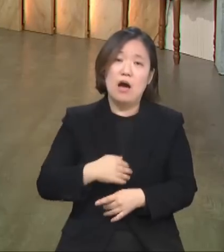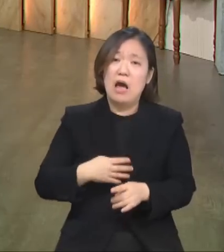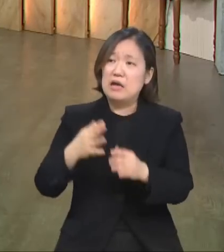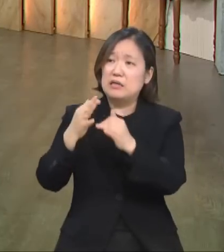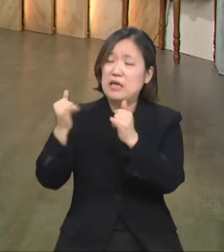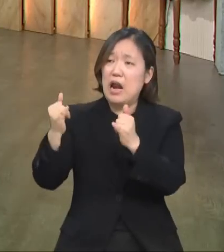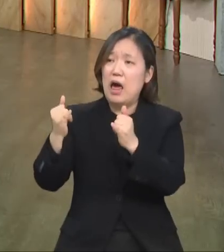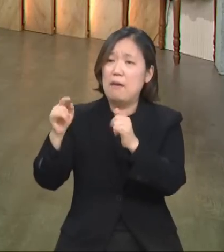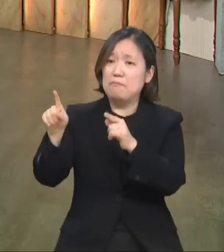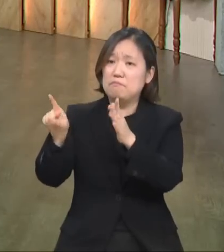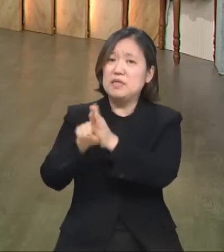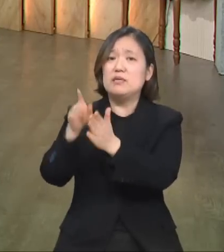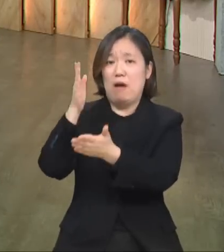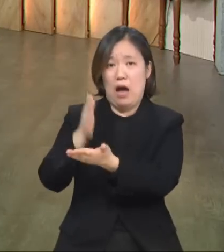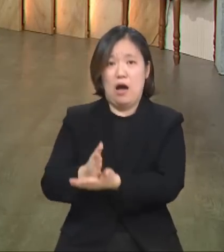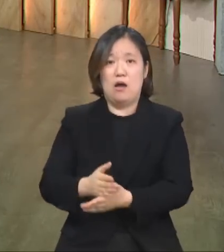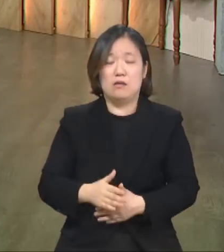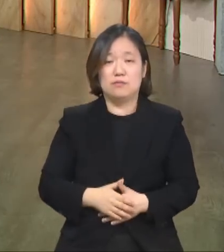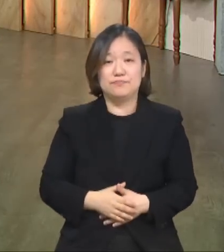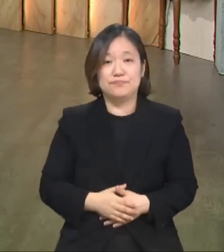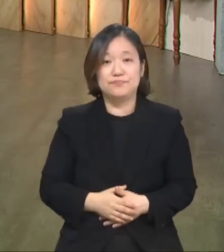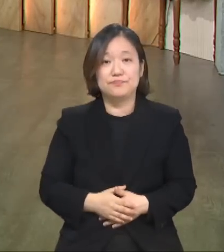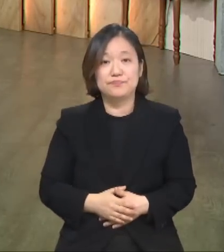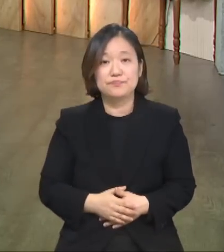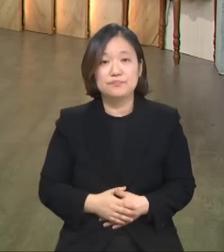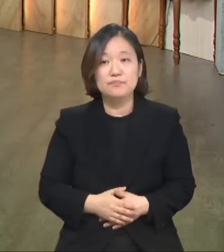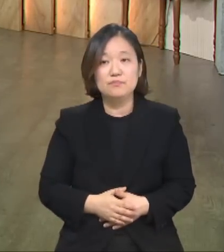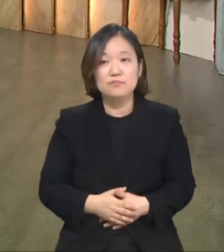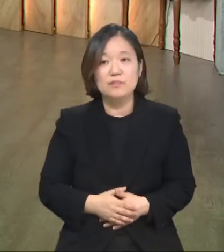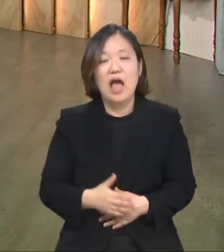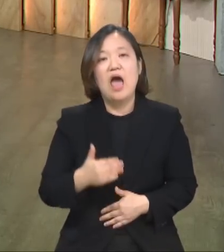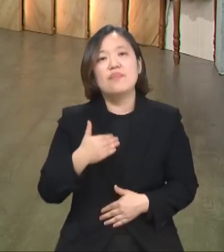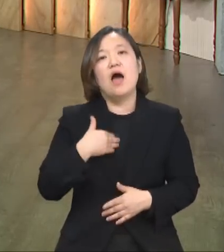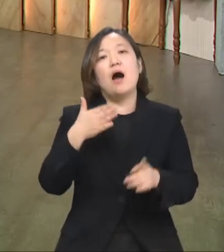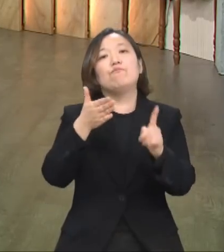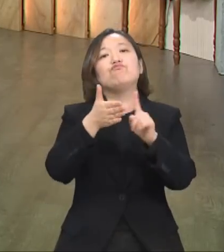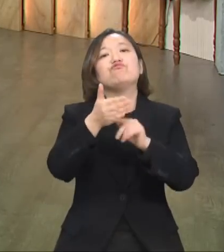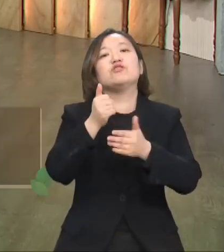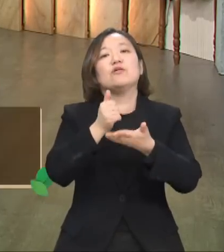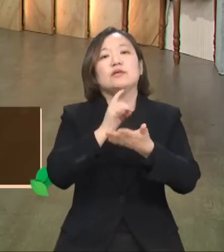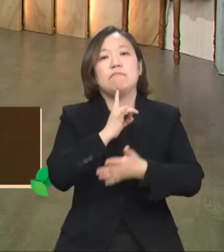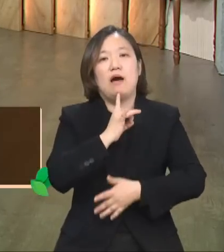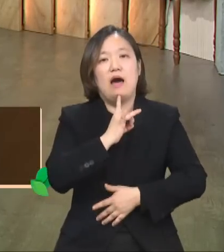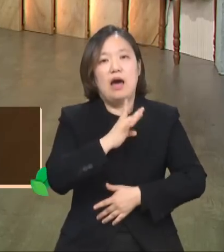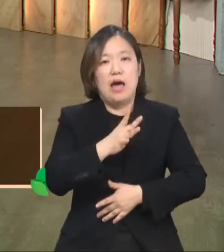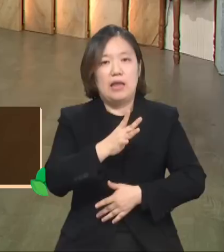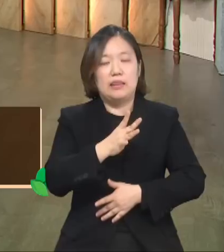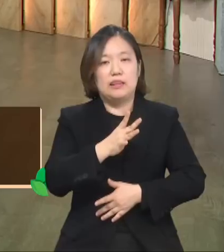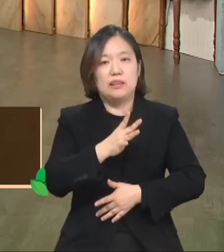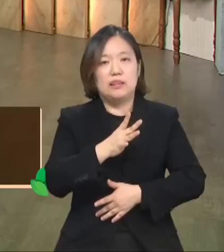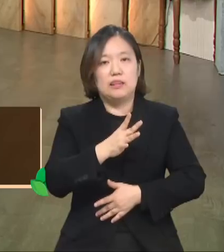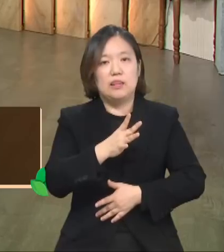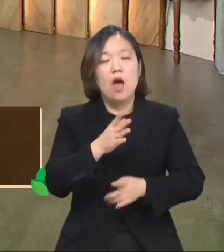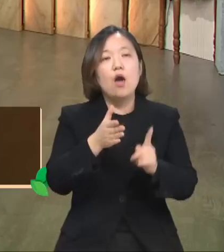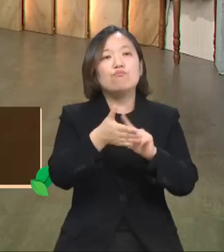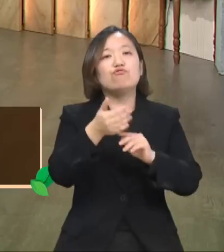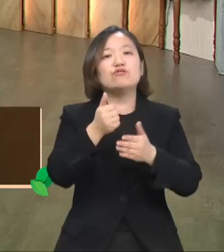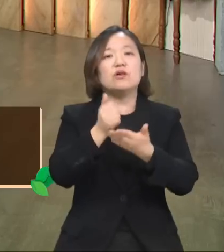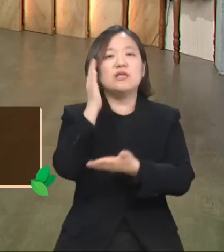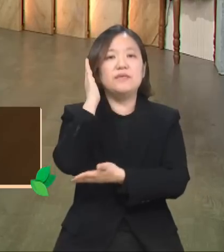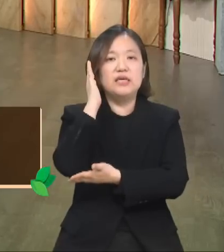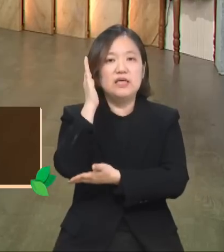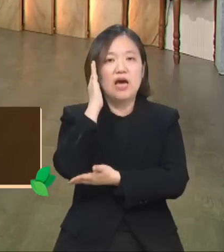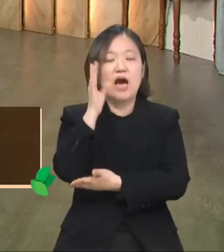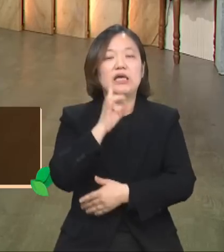제가 항상 여러분들에게 당부드리는 건 오로지 부처님을 의지해라 오로지 부처님의 말씀